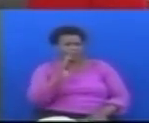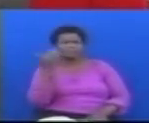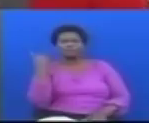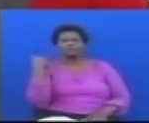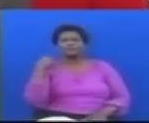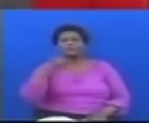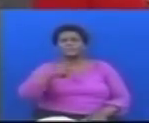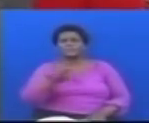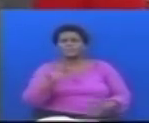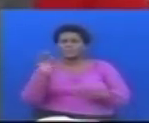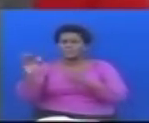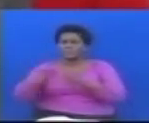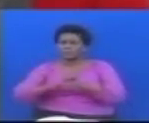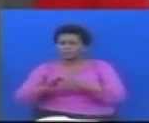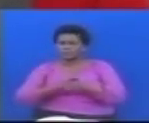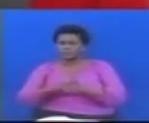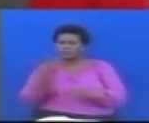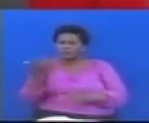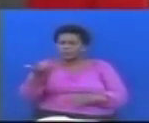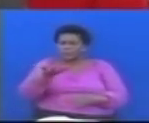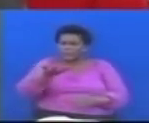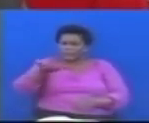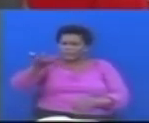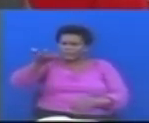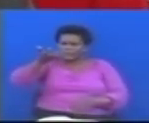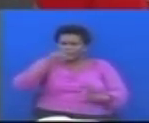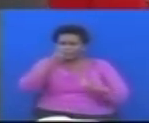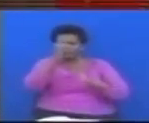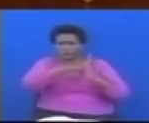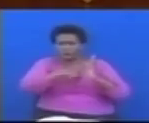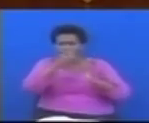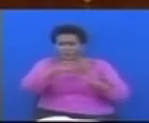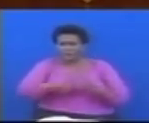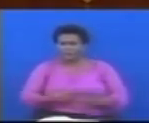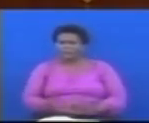gani kuhusiana na masuala ya gesi iliyoko Mtwara?